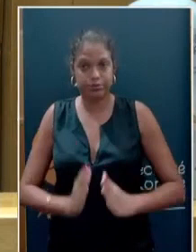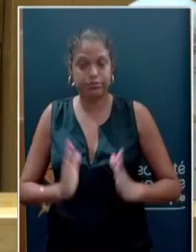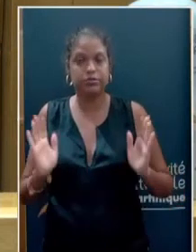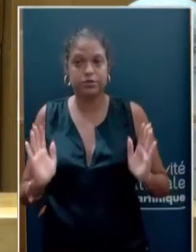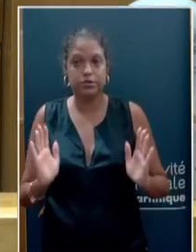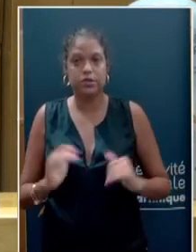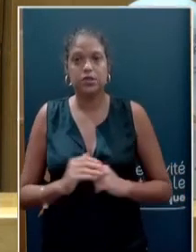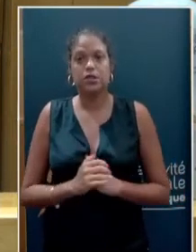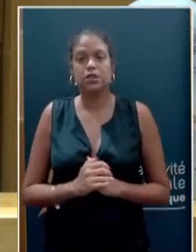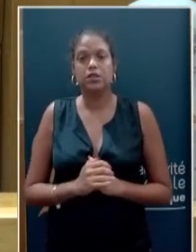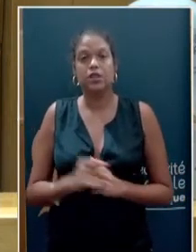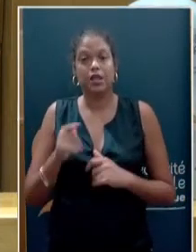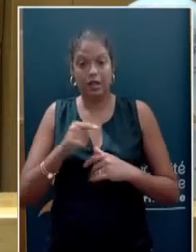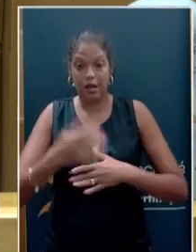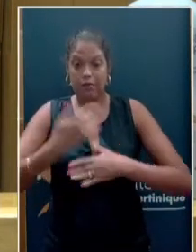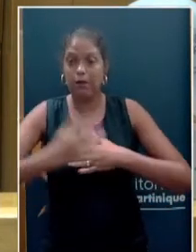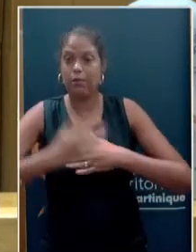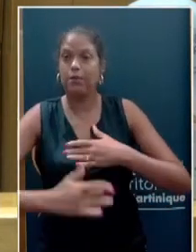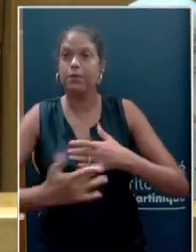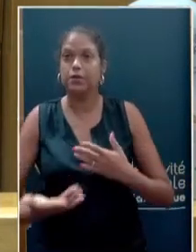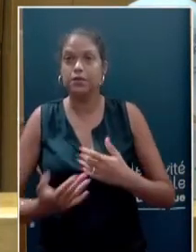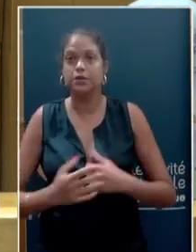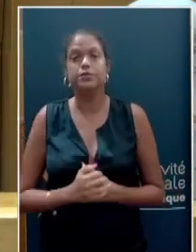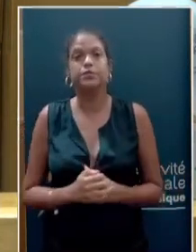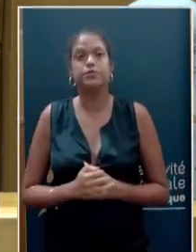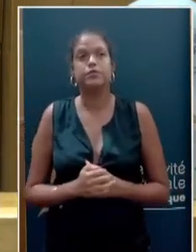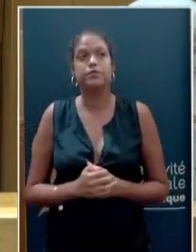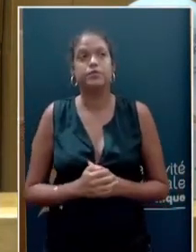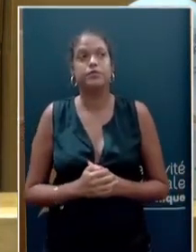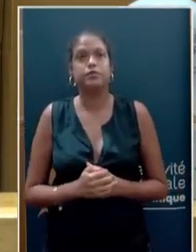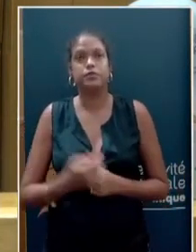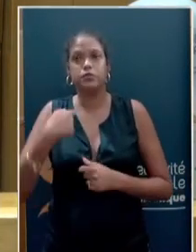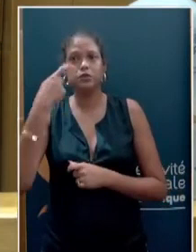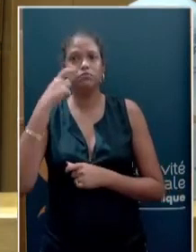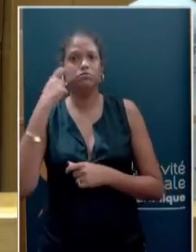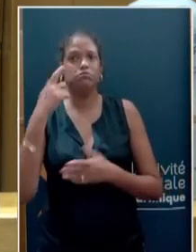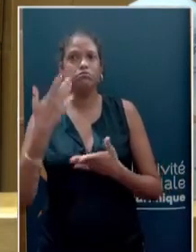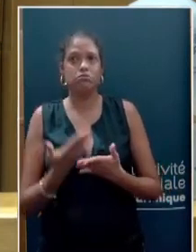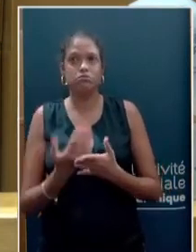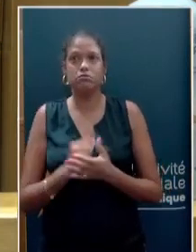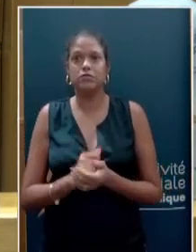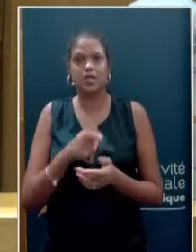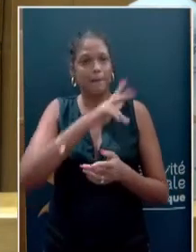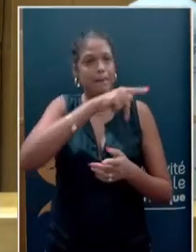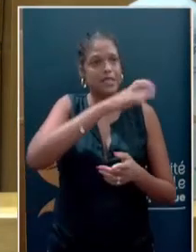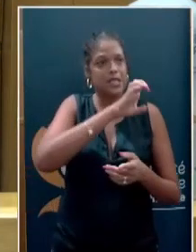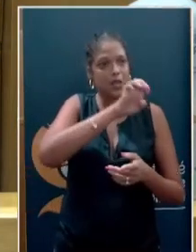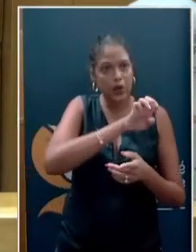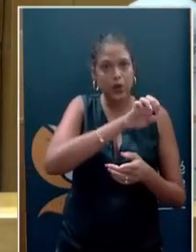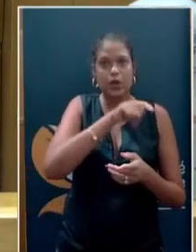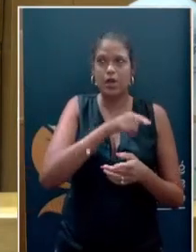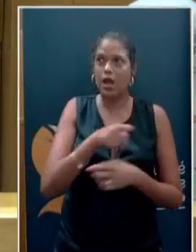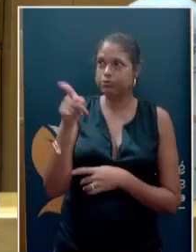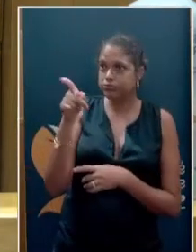qui ont pris du retard. Et je constate, puisque je vois que le PCE pointe le doigt sur moi,